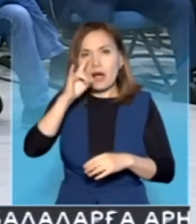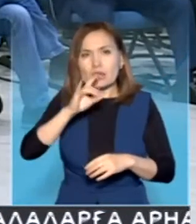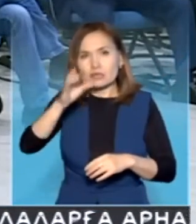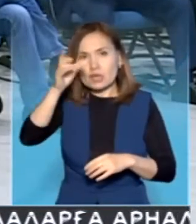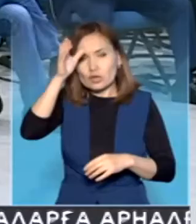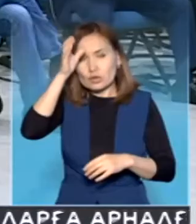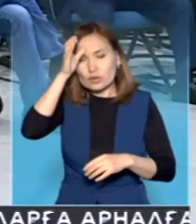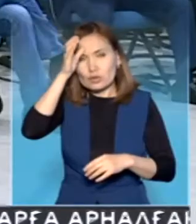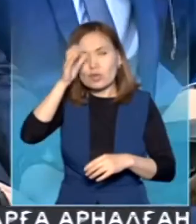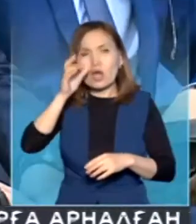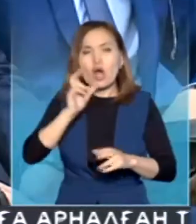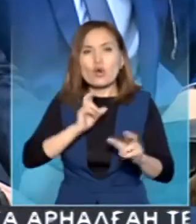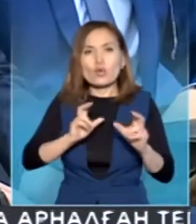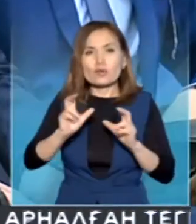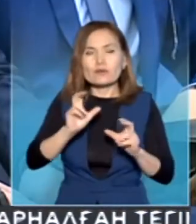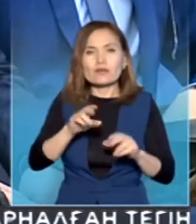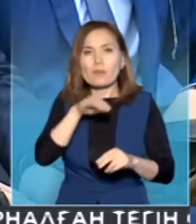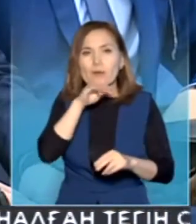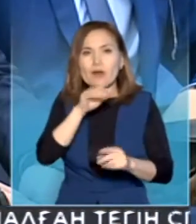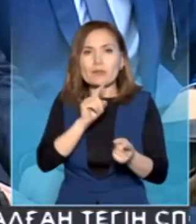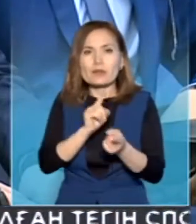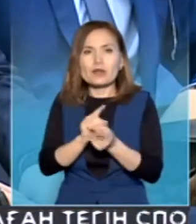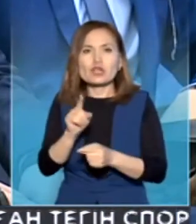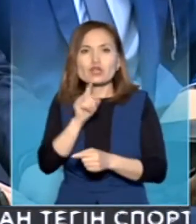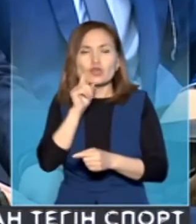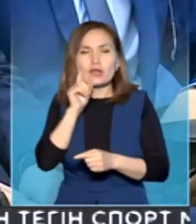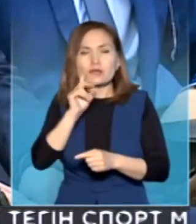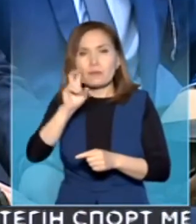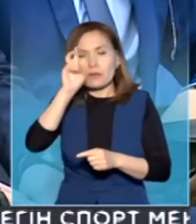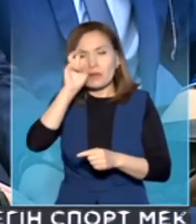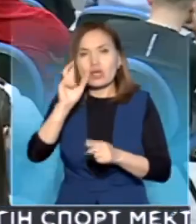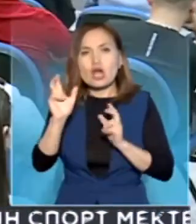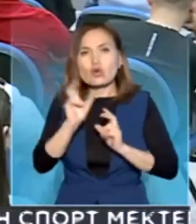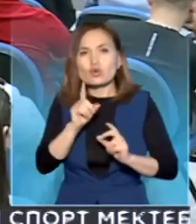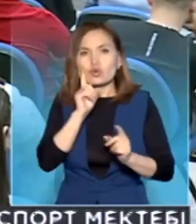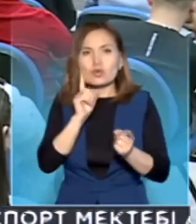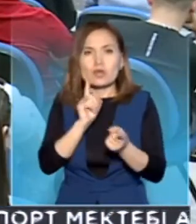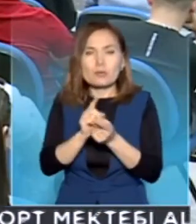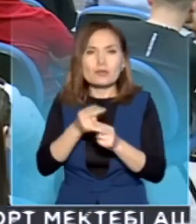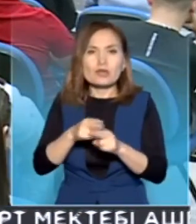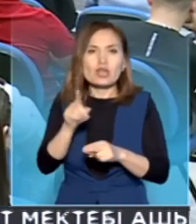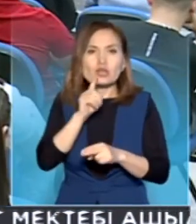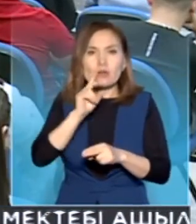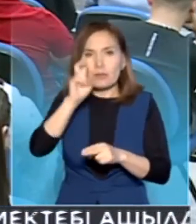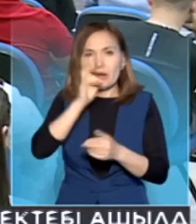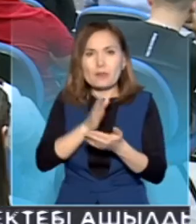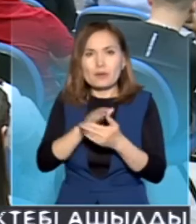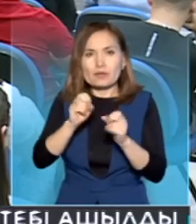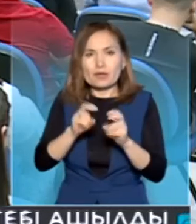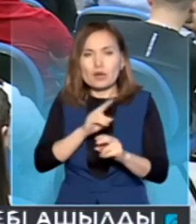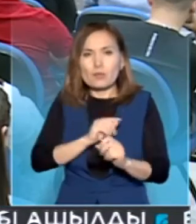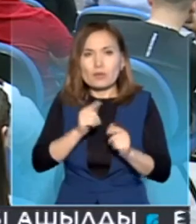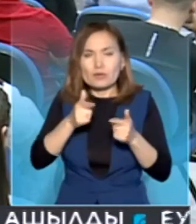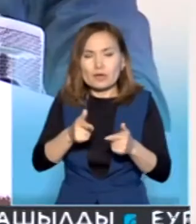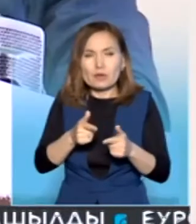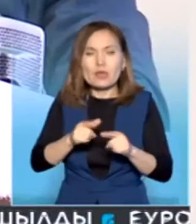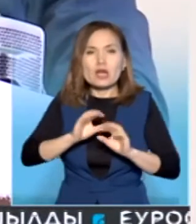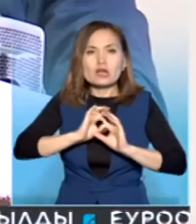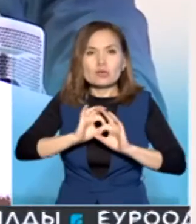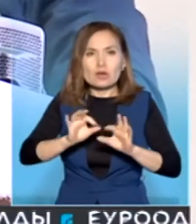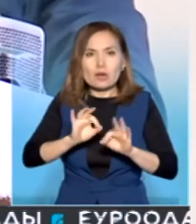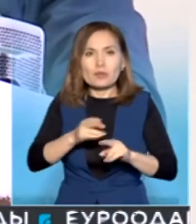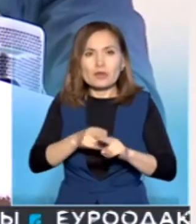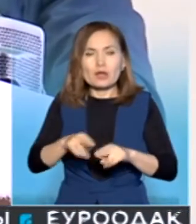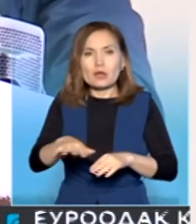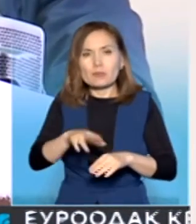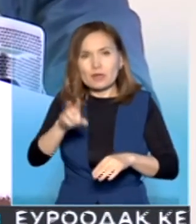профессорлар құрамымен және жас мемлекеттік қызметшілер мектебінің студенттерімен кездесті. Жастарға мемлекеттік қызметке орналасудың жолдарын түсіндірді.